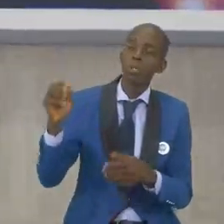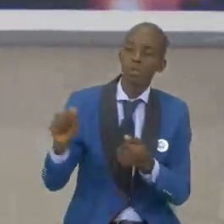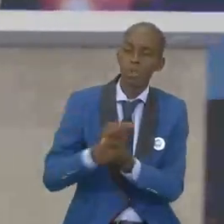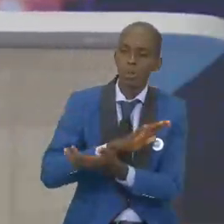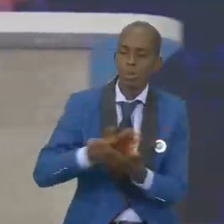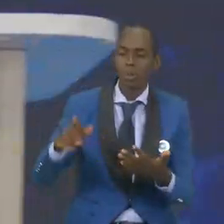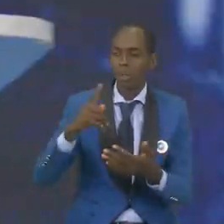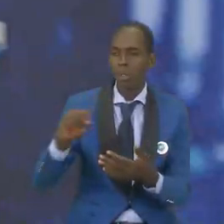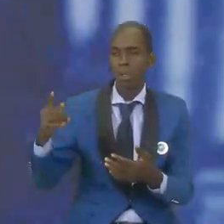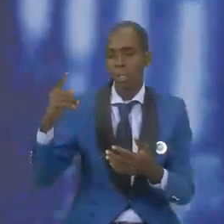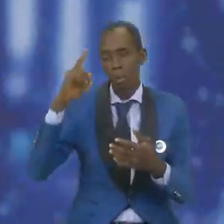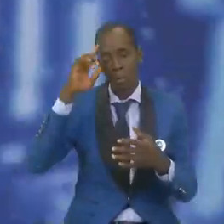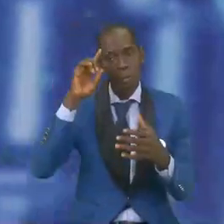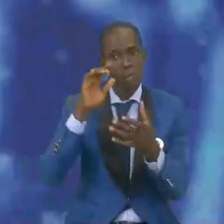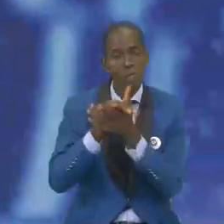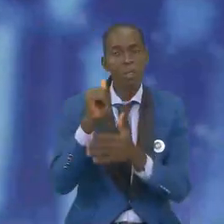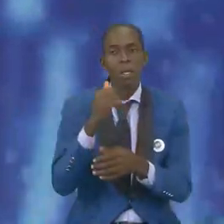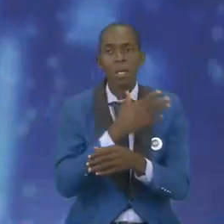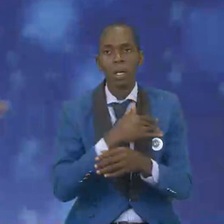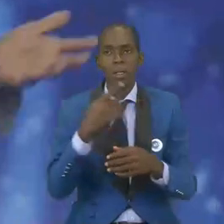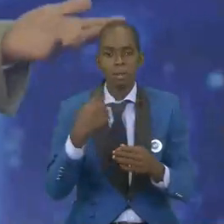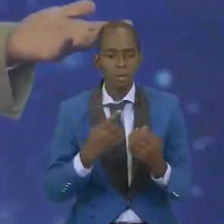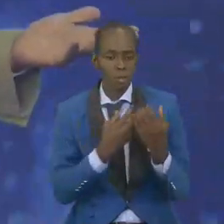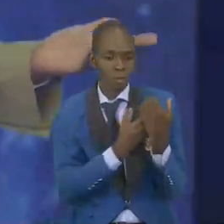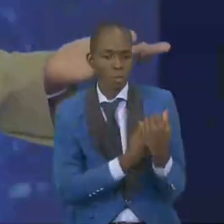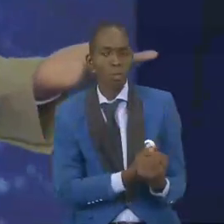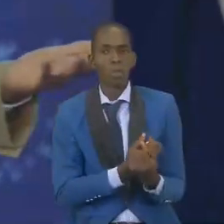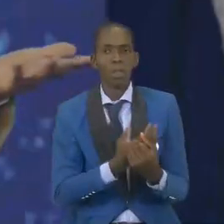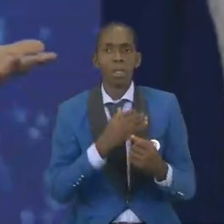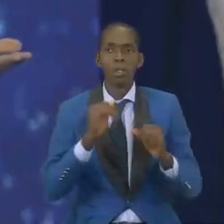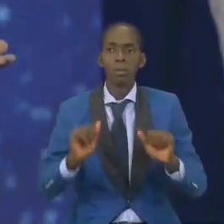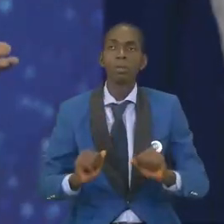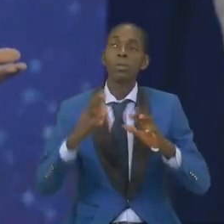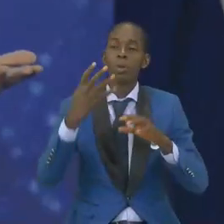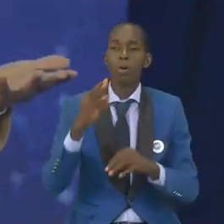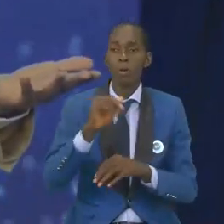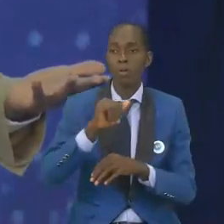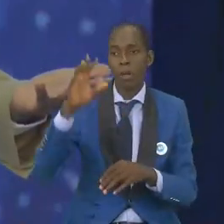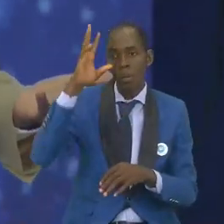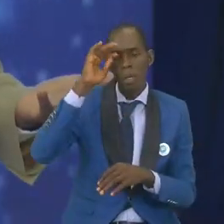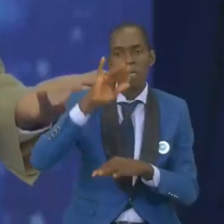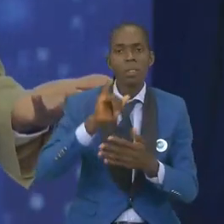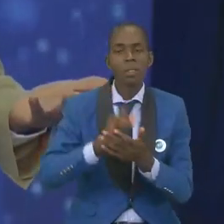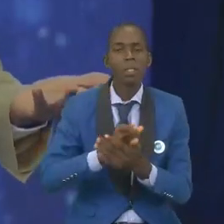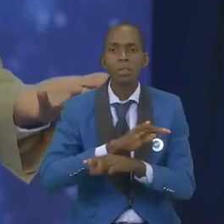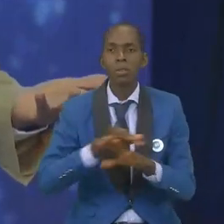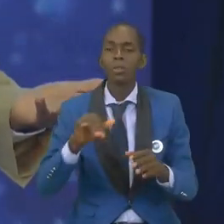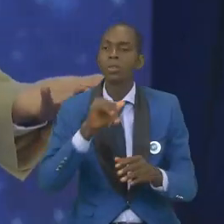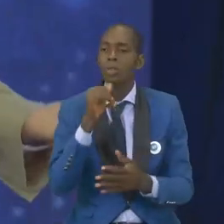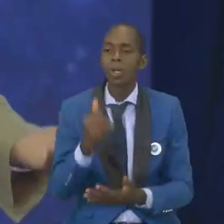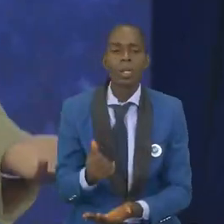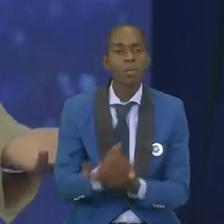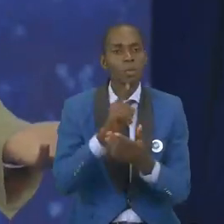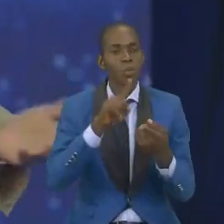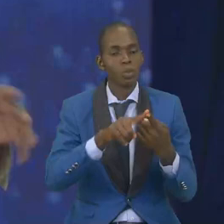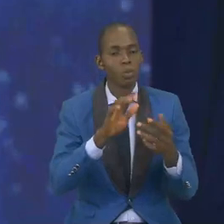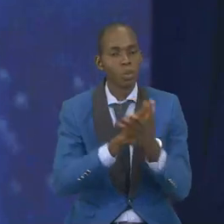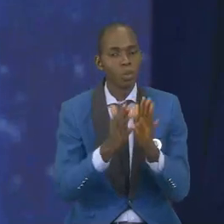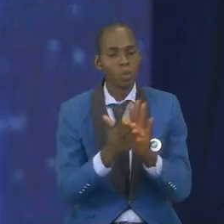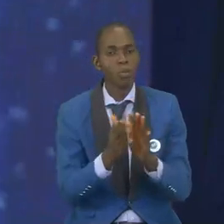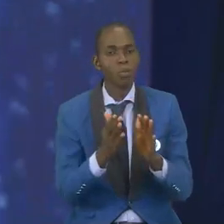faire du mal à un homme ne t'élève pas, détruire la conviction et le courage et la consécration d'un